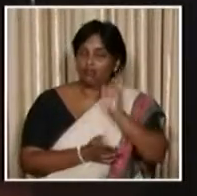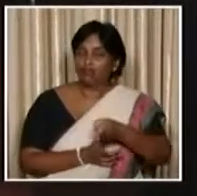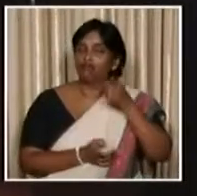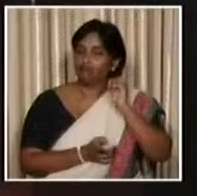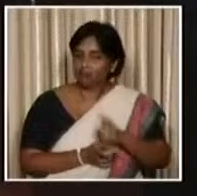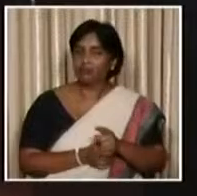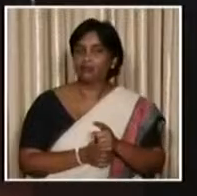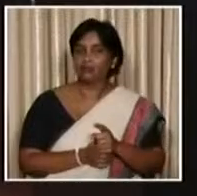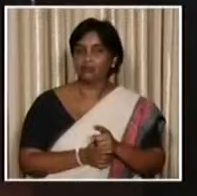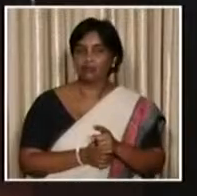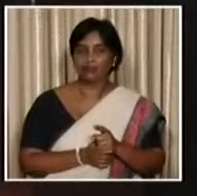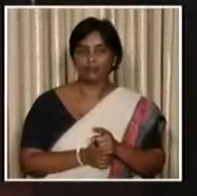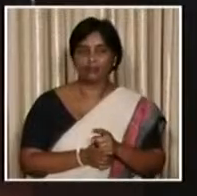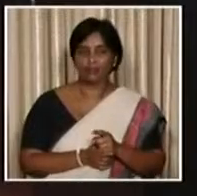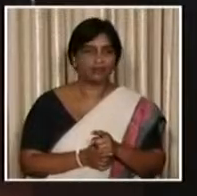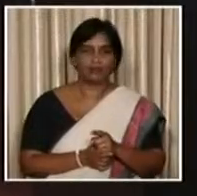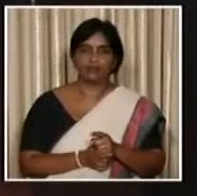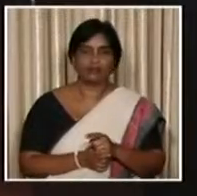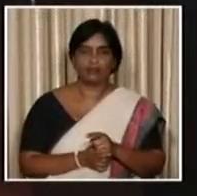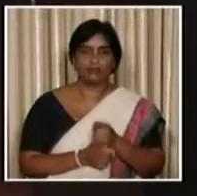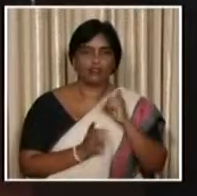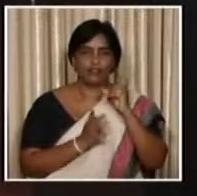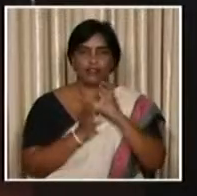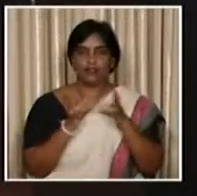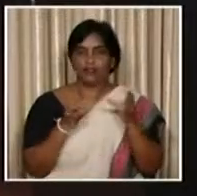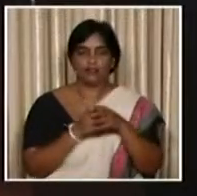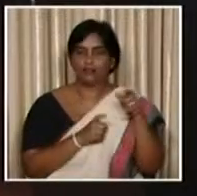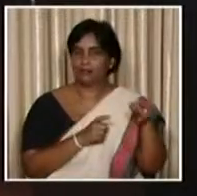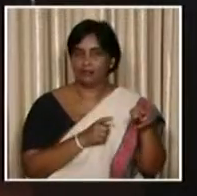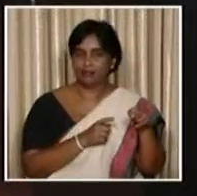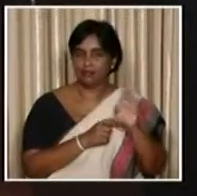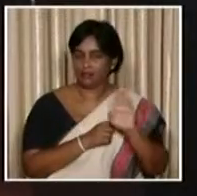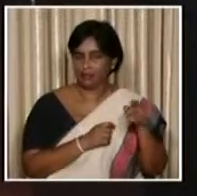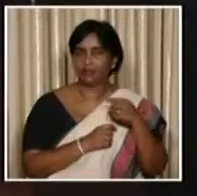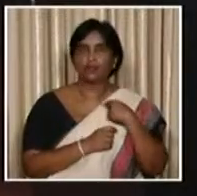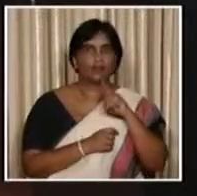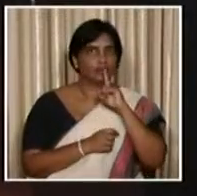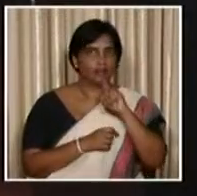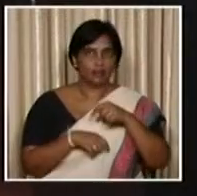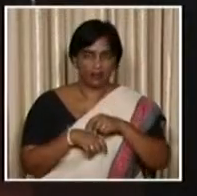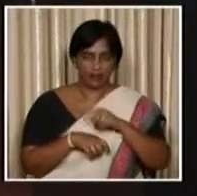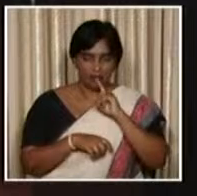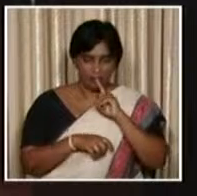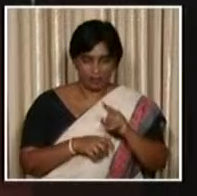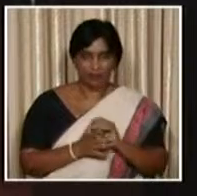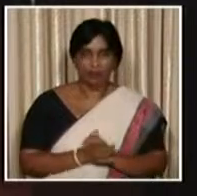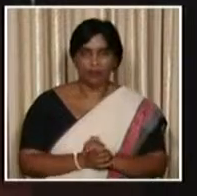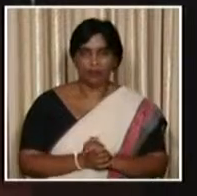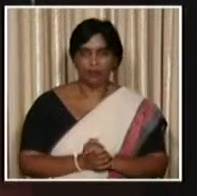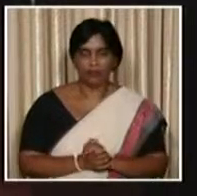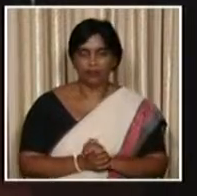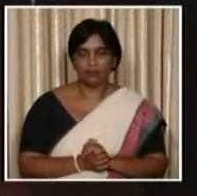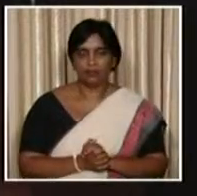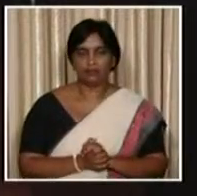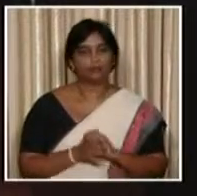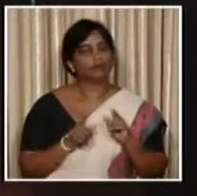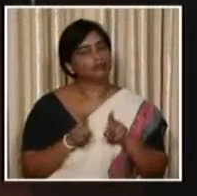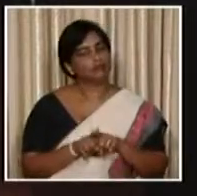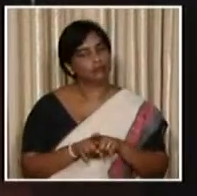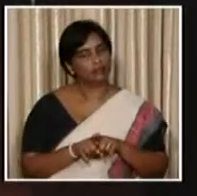යස් සර් ත්‍රී බෑග්ස් ෆුල් සර් කියන නෙමෙයි ව්‍යවස්ථාදායක සභාවේ තියෙන්නේ කියන එක මම මේ අවස්ථාවේ කියන්න කැමතියි. ඒ